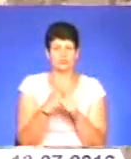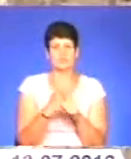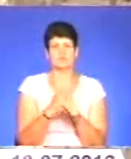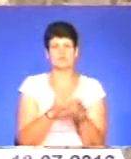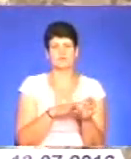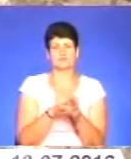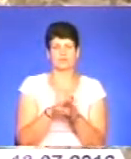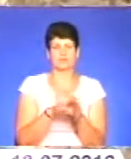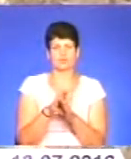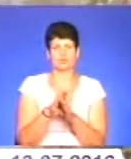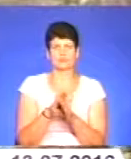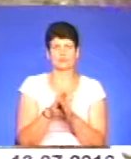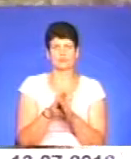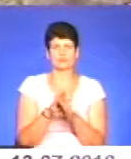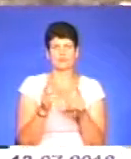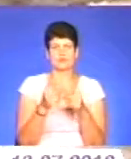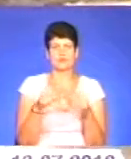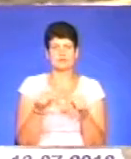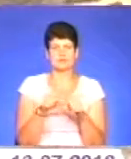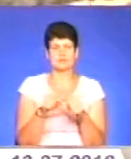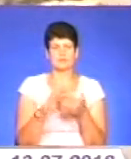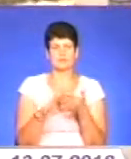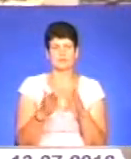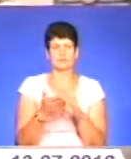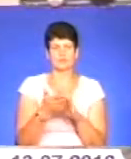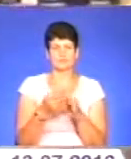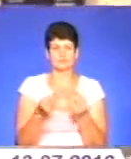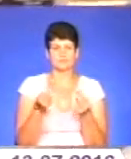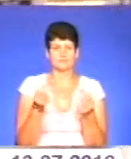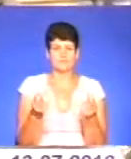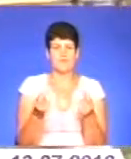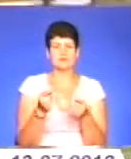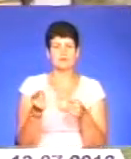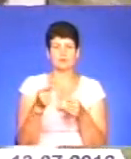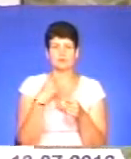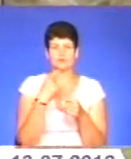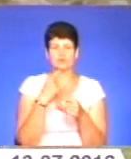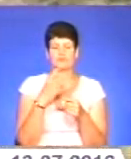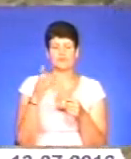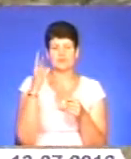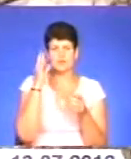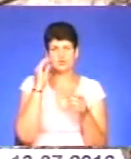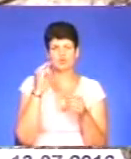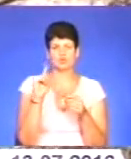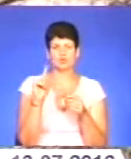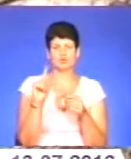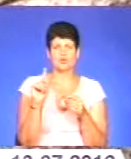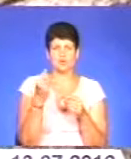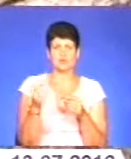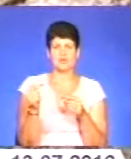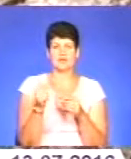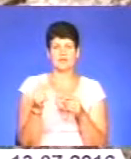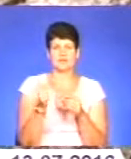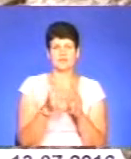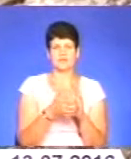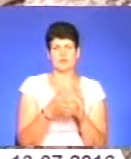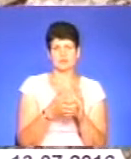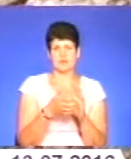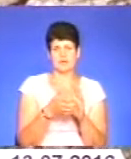надходять від добровільних пожертв, вистачає лише на видалення дерев. Всі інші роботи з благоустрою виконують